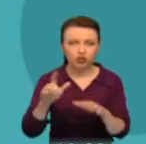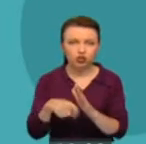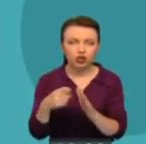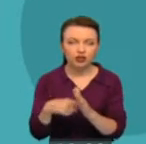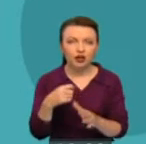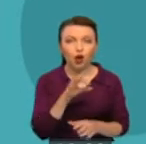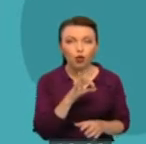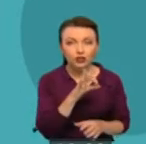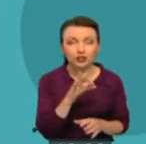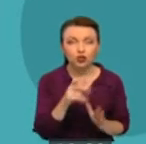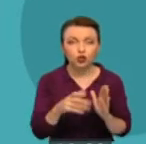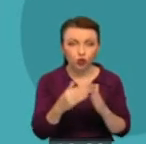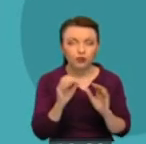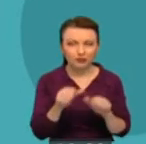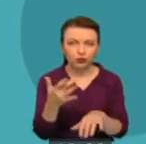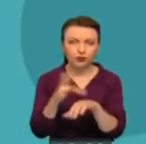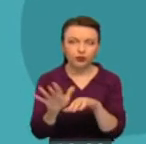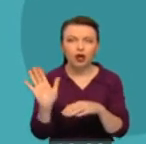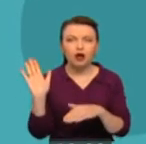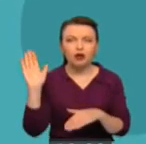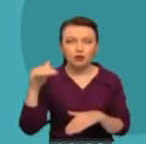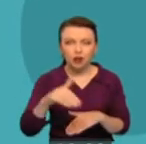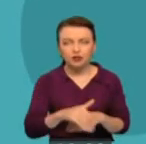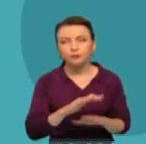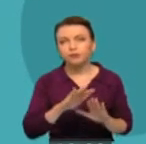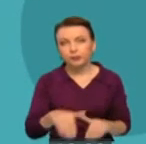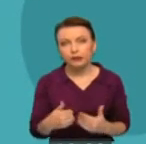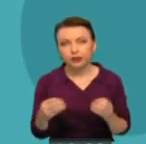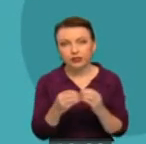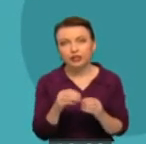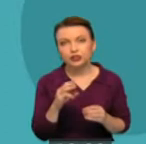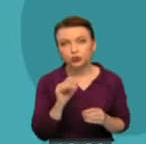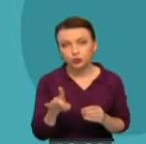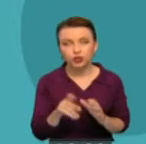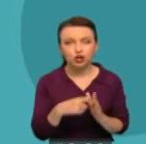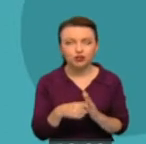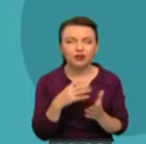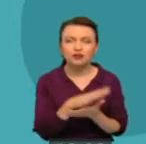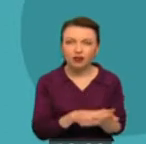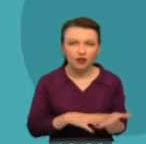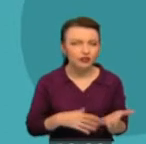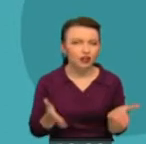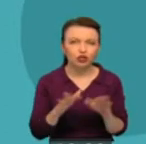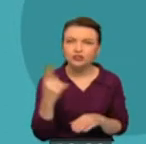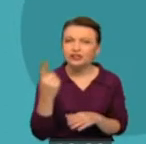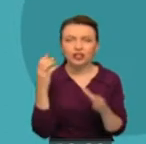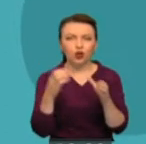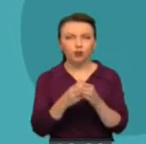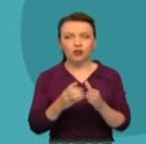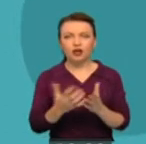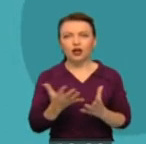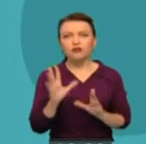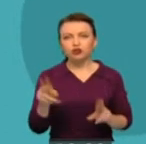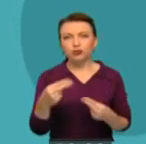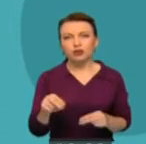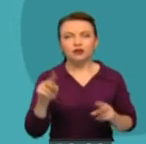Олександрія вдома зуміла здолати Карпати. Таким чином, після 10 турів Шахтар і далі залишається єдиною командою, яка у чемпіонаті ще